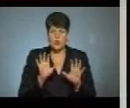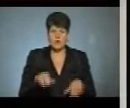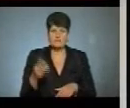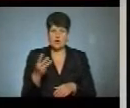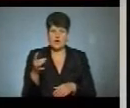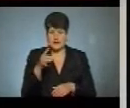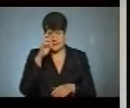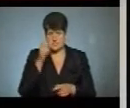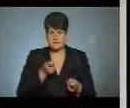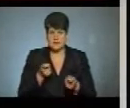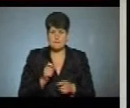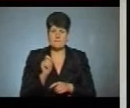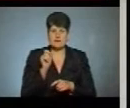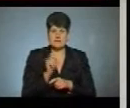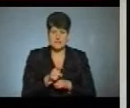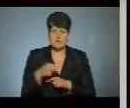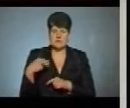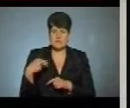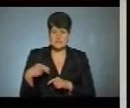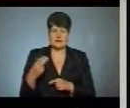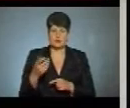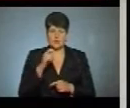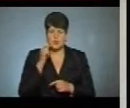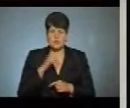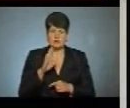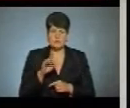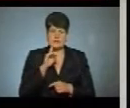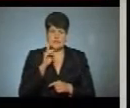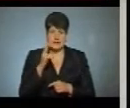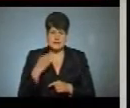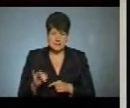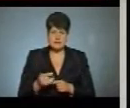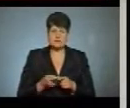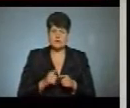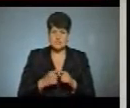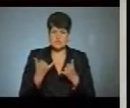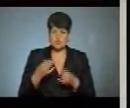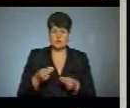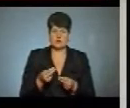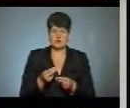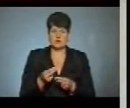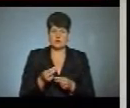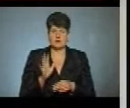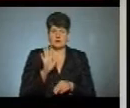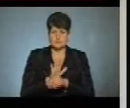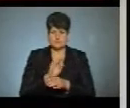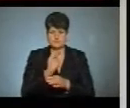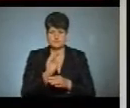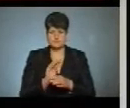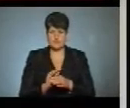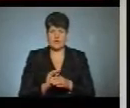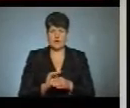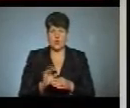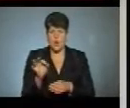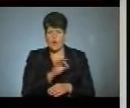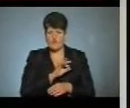3 райдержадміністрацій області призначив президент України Володимир Зеленський. Розпорядження про це сьогодні опублікували на офіційному